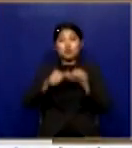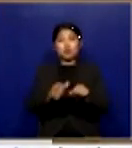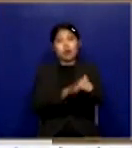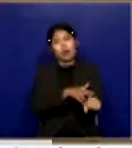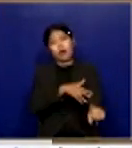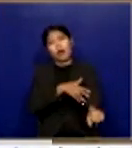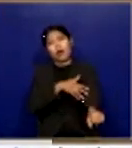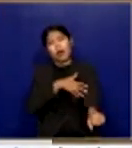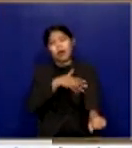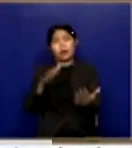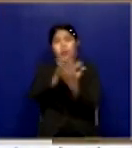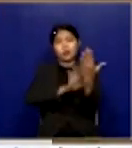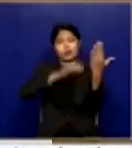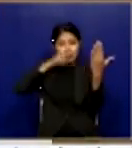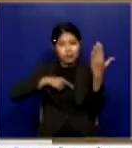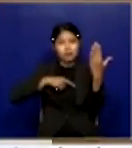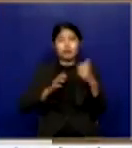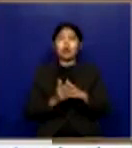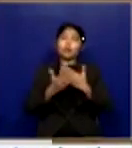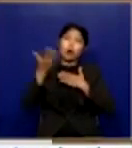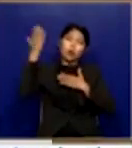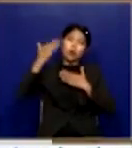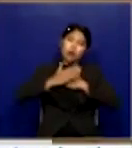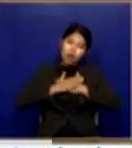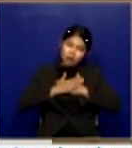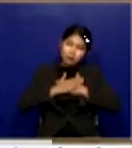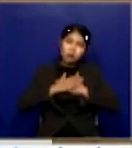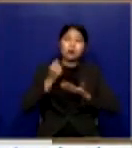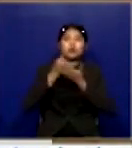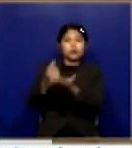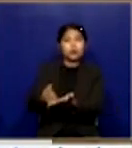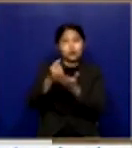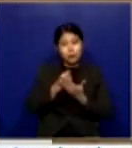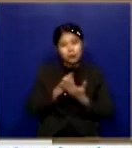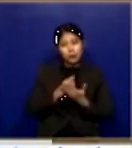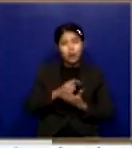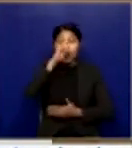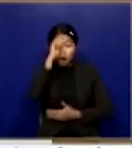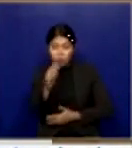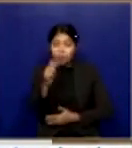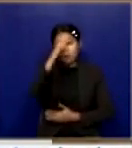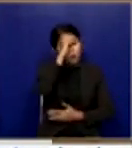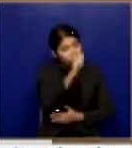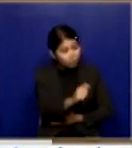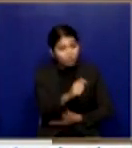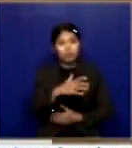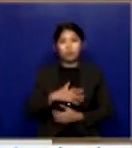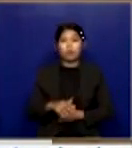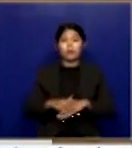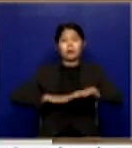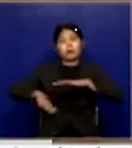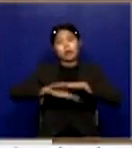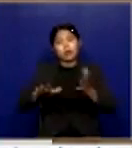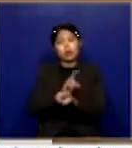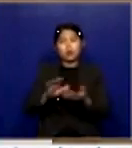นาวยาวนานในแผ่นดินนี้เราเคยรักกันเคยเอื้อเฟื้อกันเคยเคารพซึ่งกันและกันผมไม่อยากให้รากฐาน